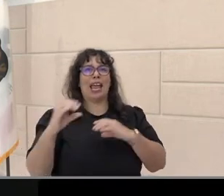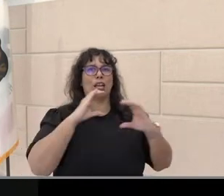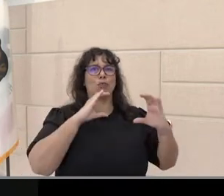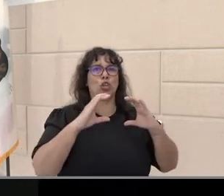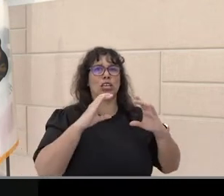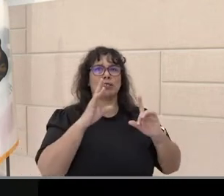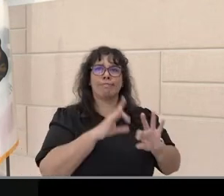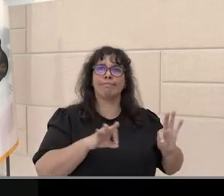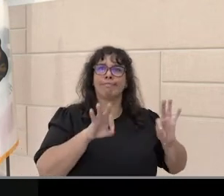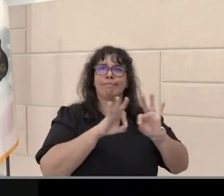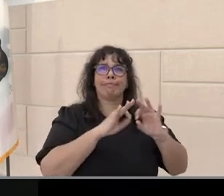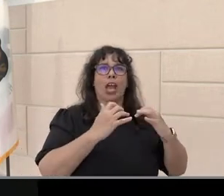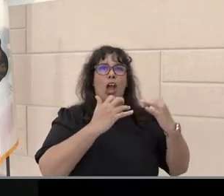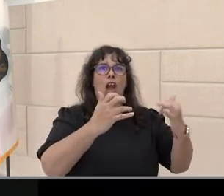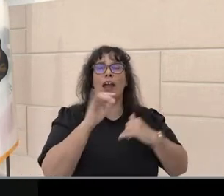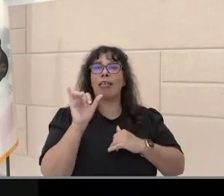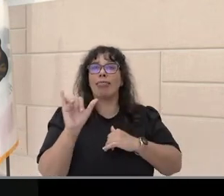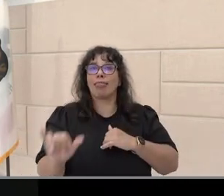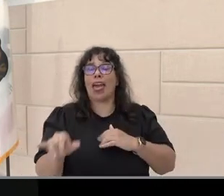រួម